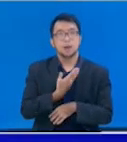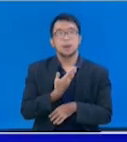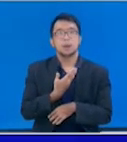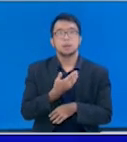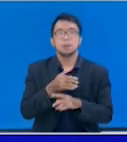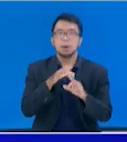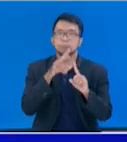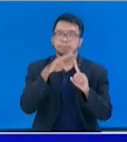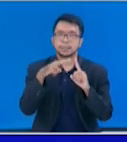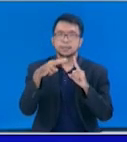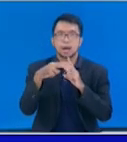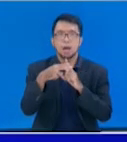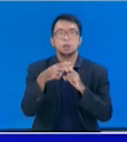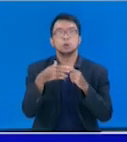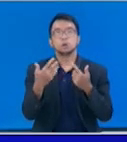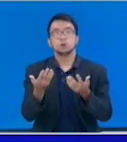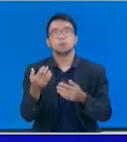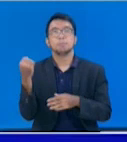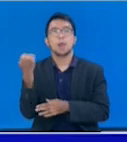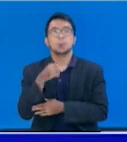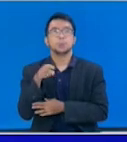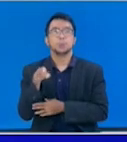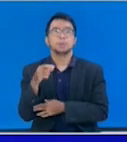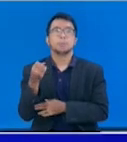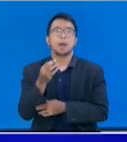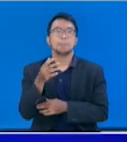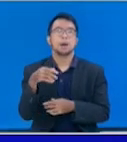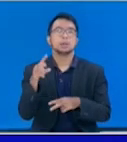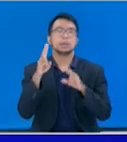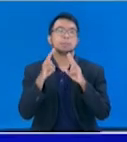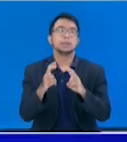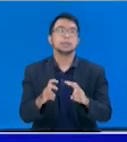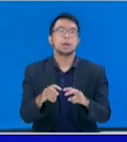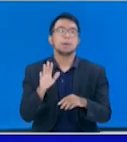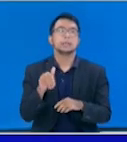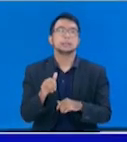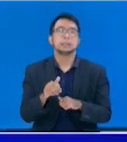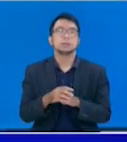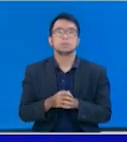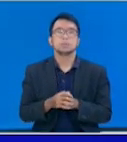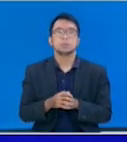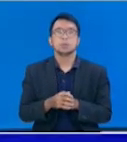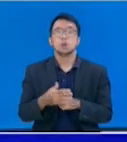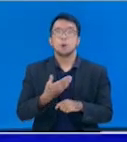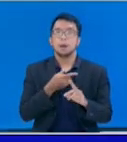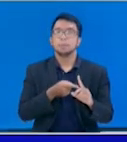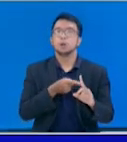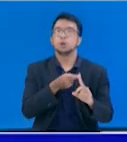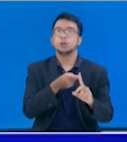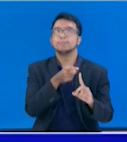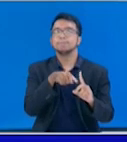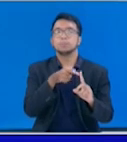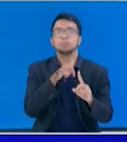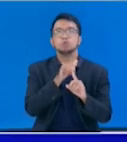pemeriksaan dari terduga pelaku yang memang dituduhkan melakukan perundungan oleh salah satu pegawai KPI. Dan juga nantinya dari